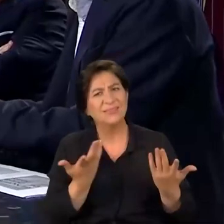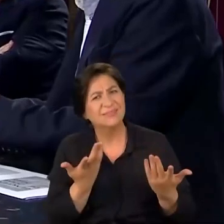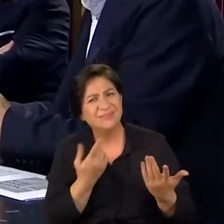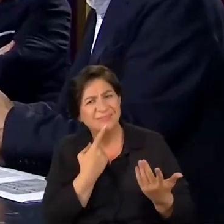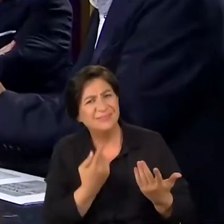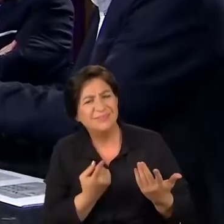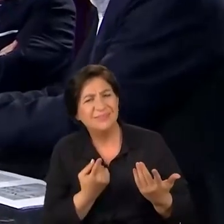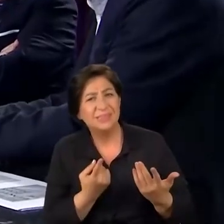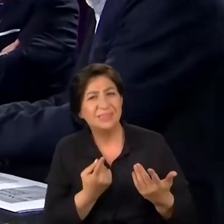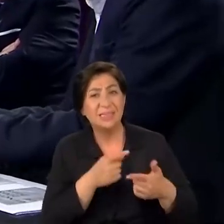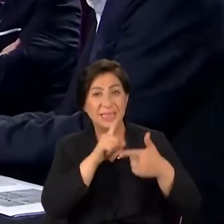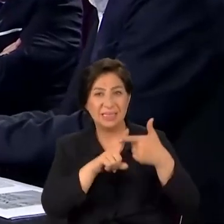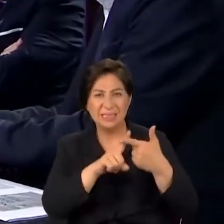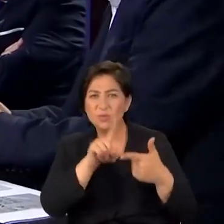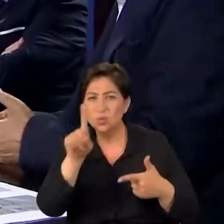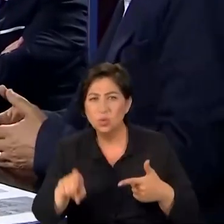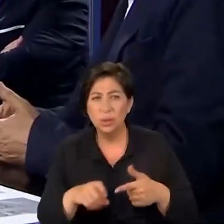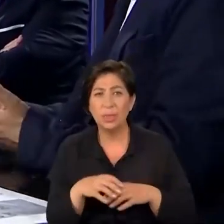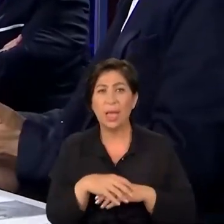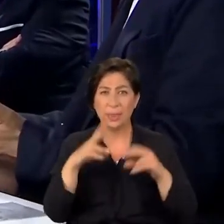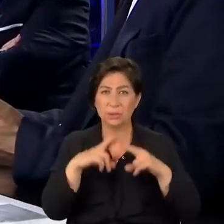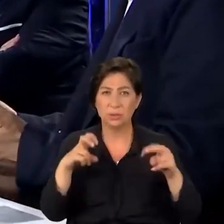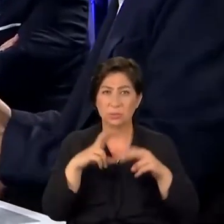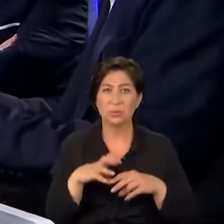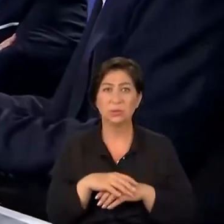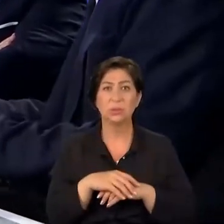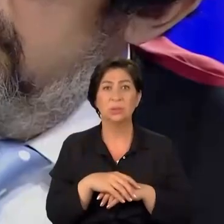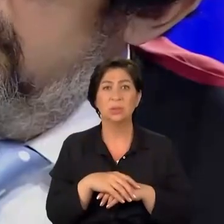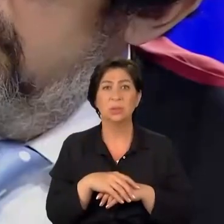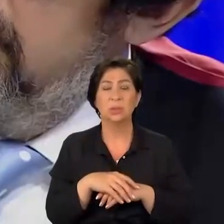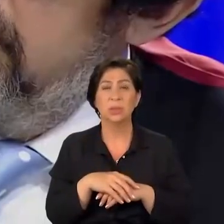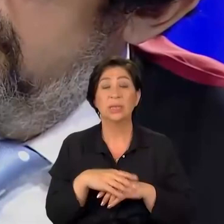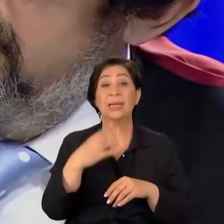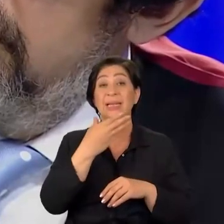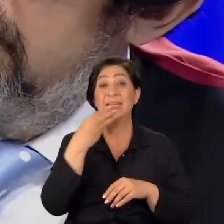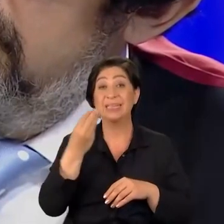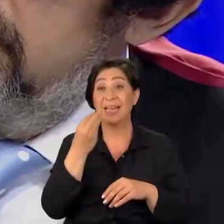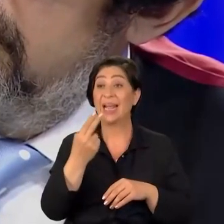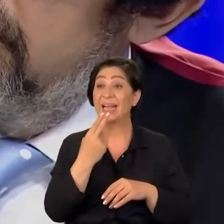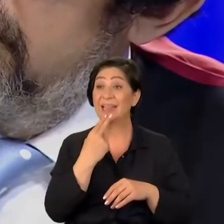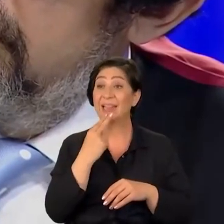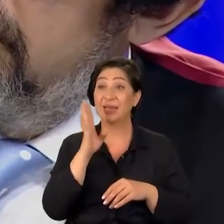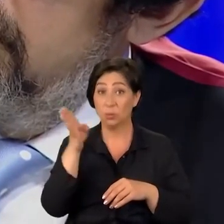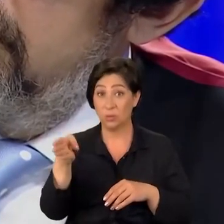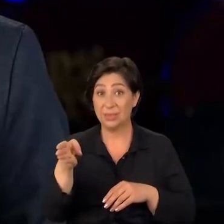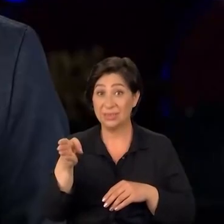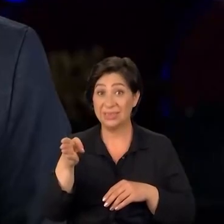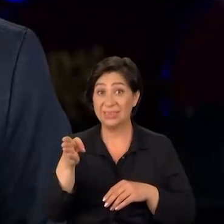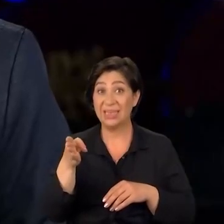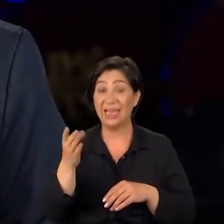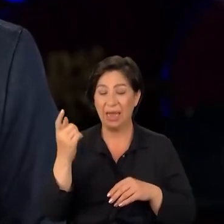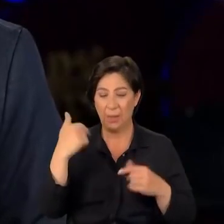anlıyorsunuz adaletten diye ikinci adımını yapmışız araştırmanın. Gördüğüm şey şudur. Gençlere, kadınlara gidiyorsanız